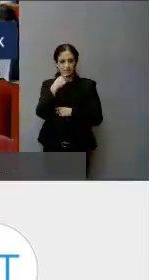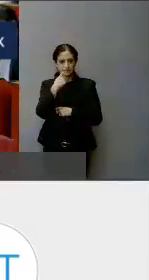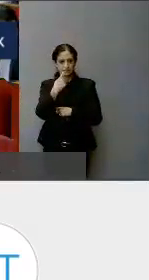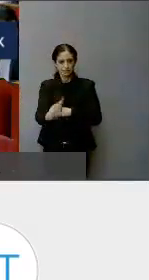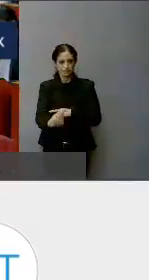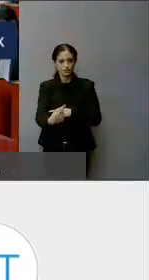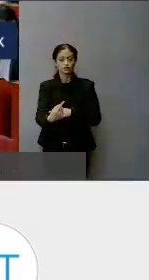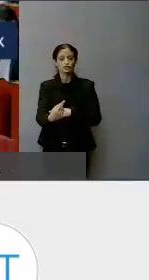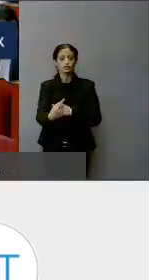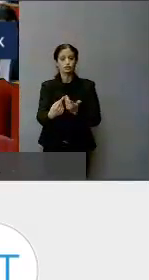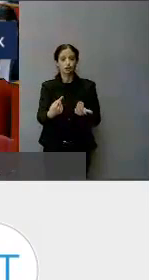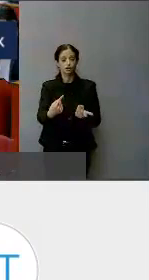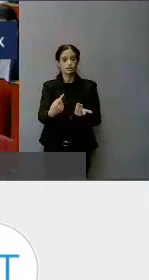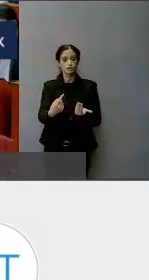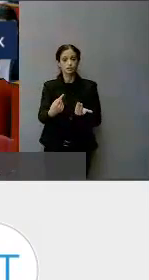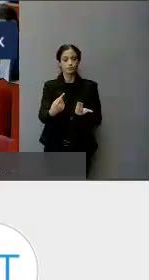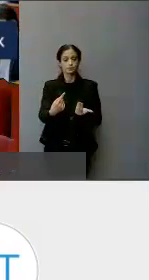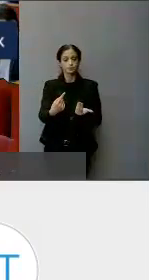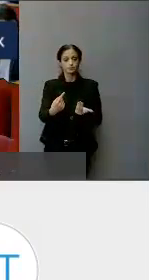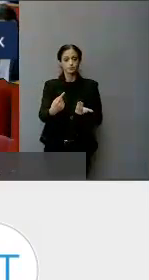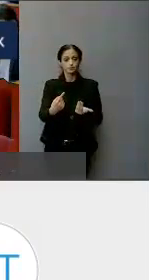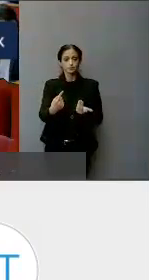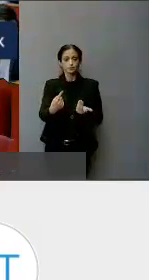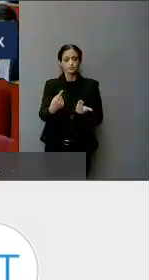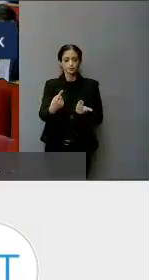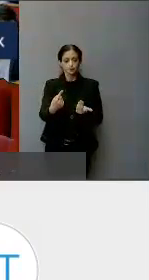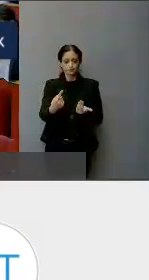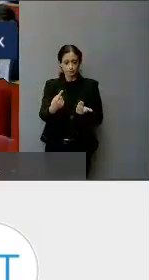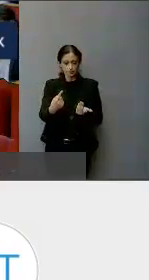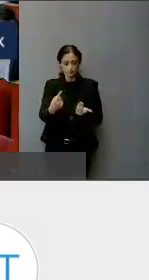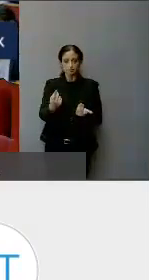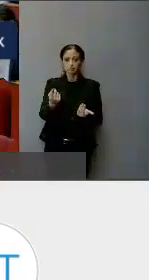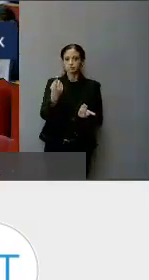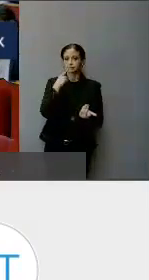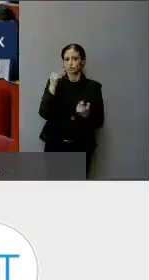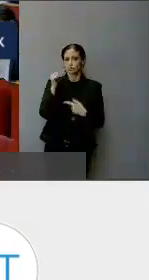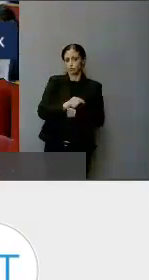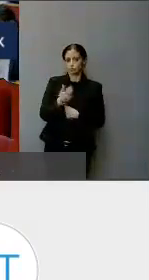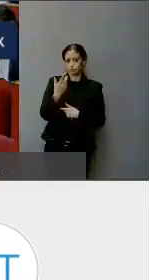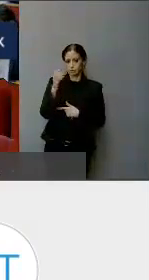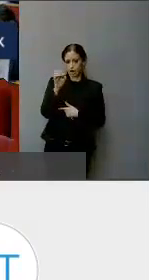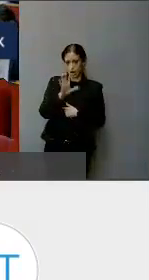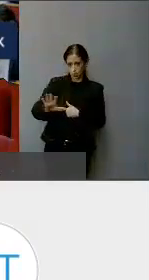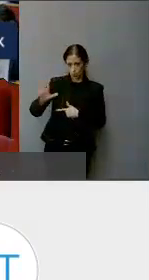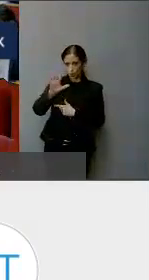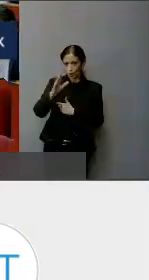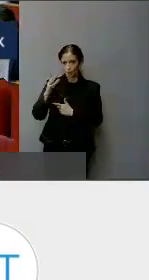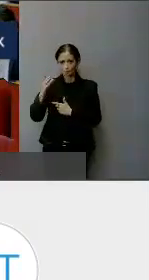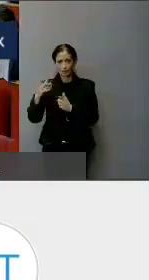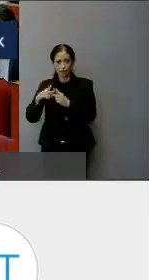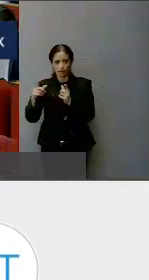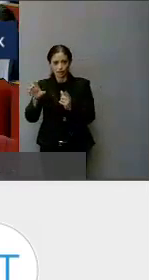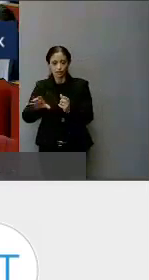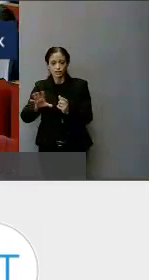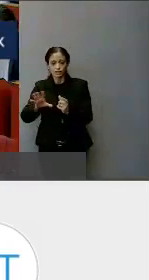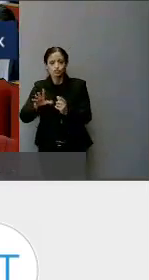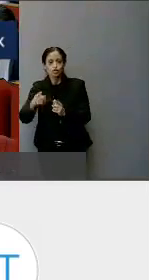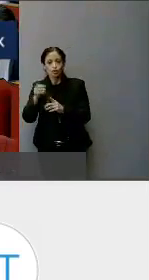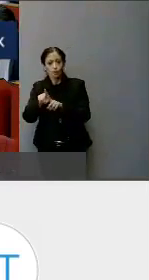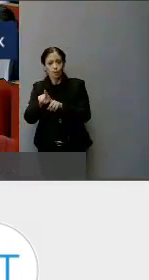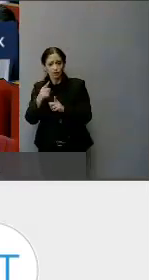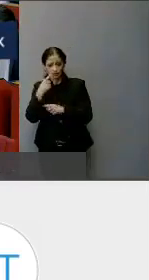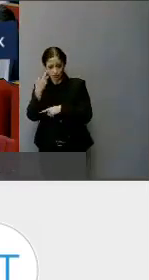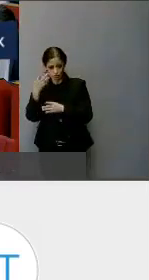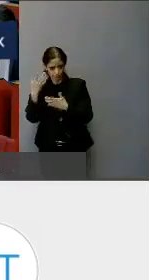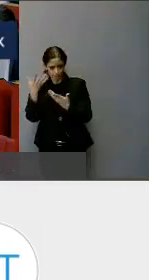e che l'autorità europa dice che non si può fare credere matino e suonava strano che non si può fare cioè dice questa stessa delibera